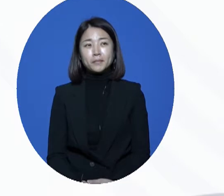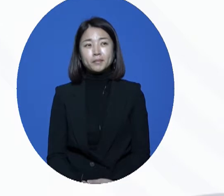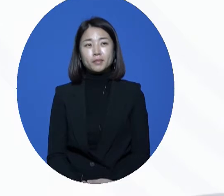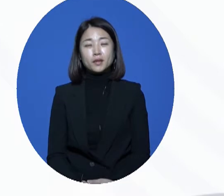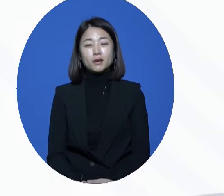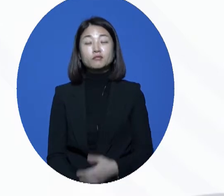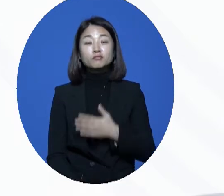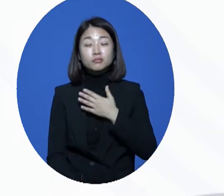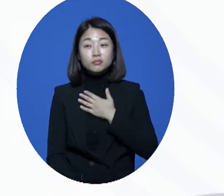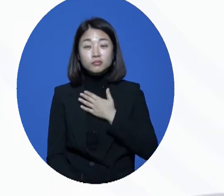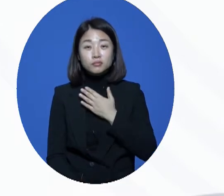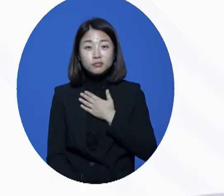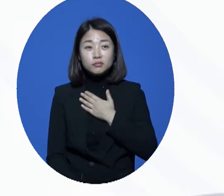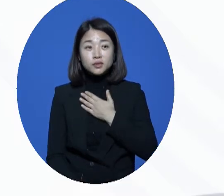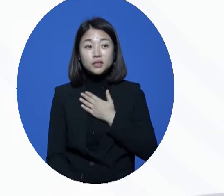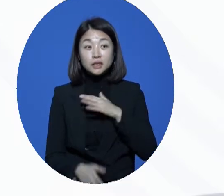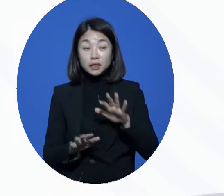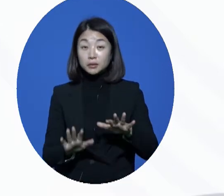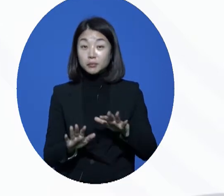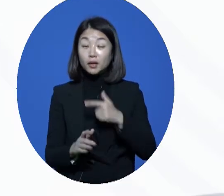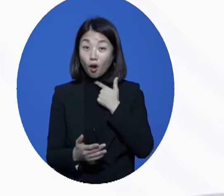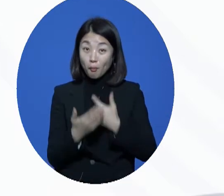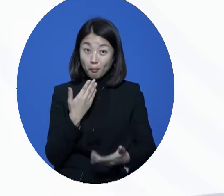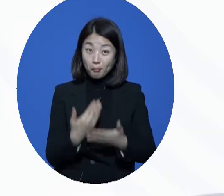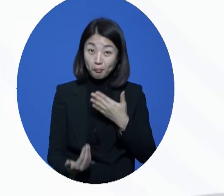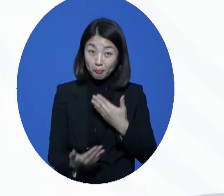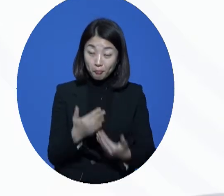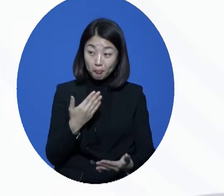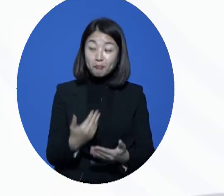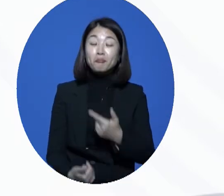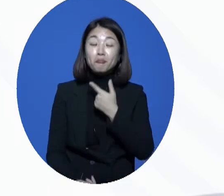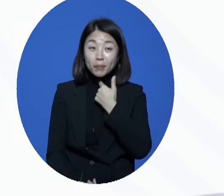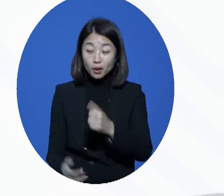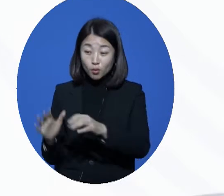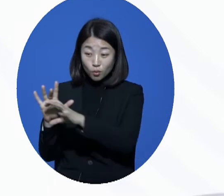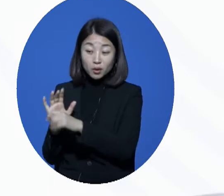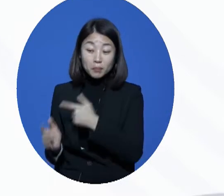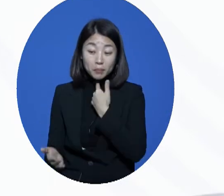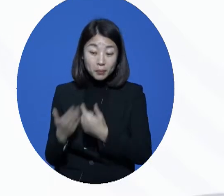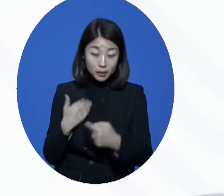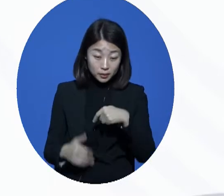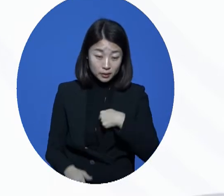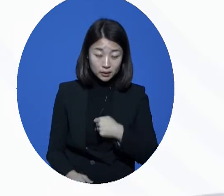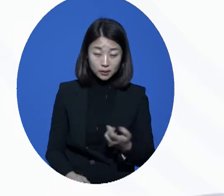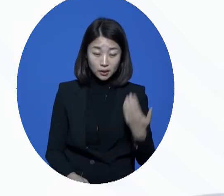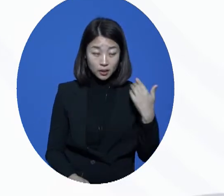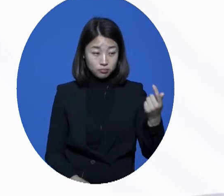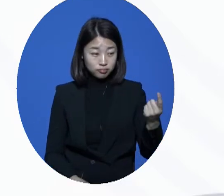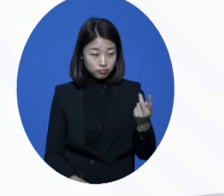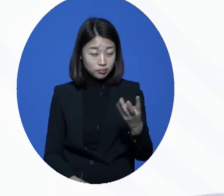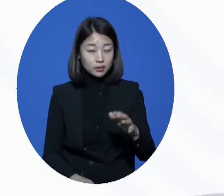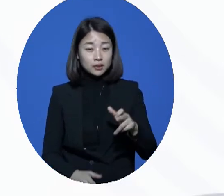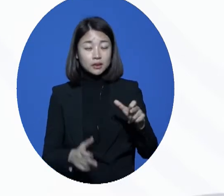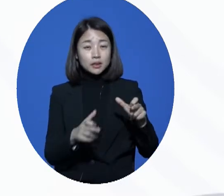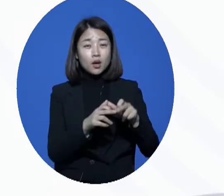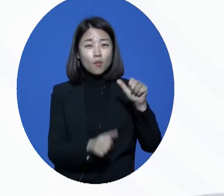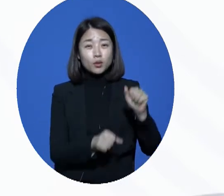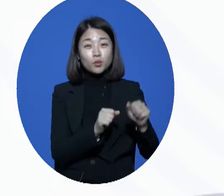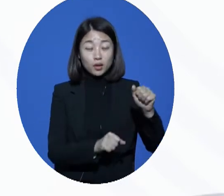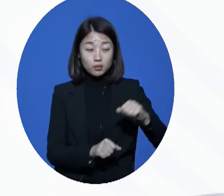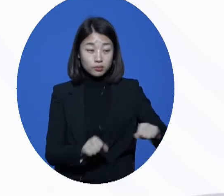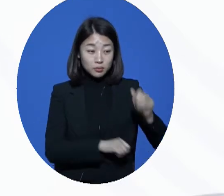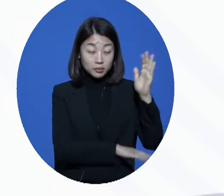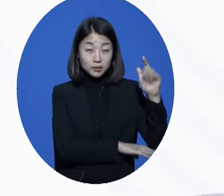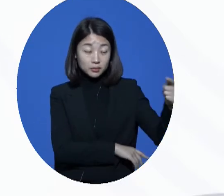우리가 지금 경험하고 있는 것에 대해서는 장애인 활동가들이 이미 많은 이야기들을 해왔습니다. 아리니먼이라고